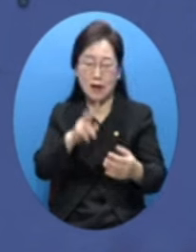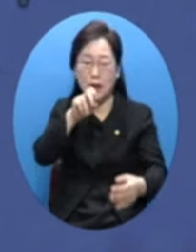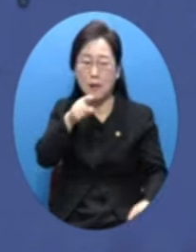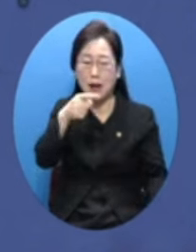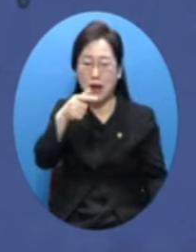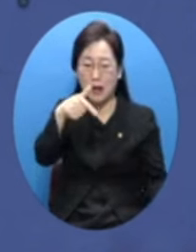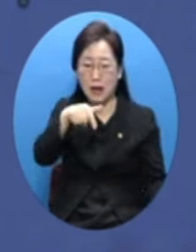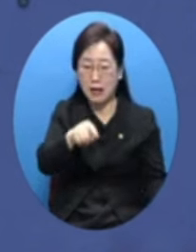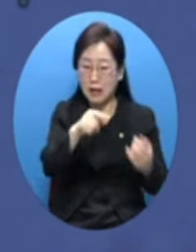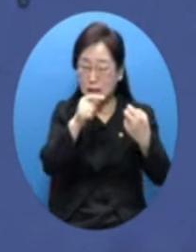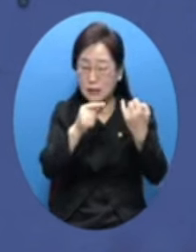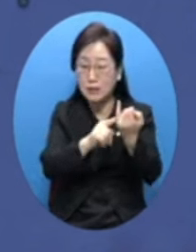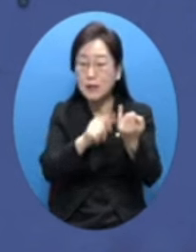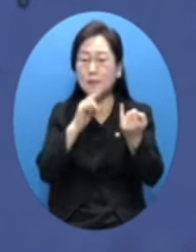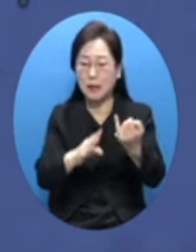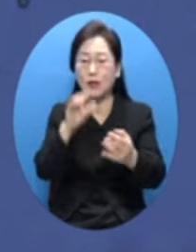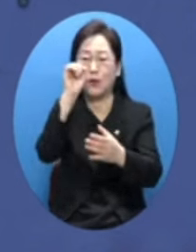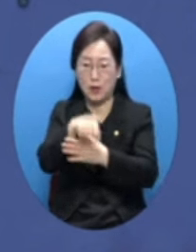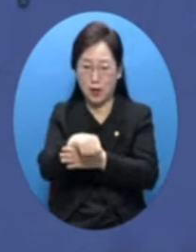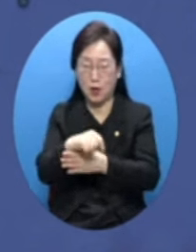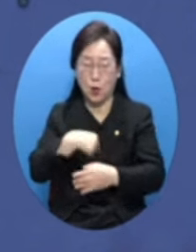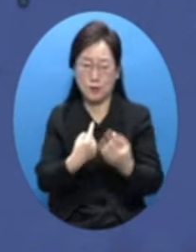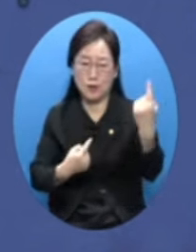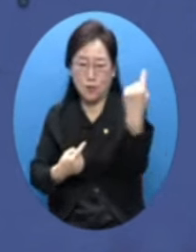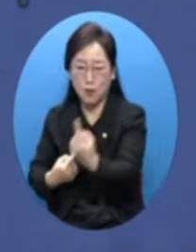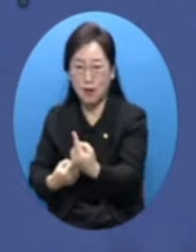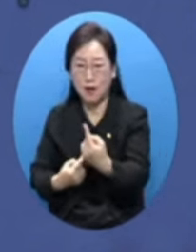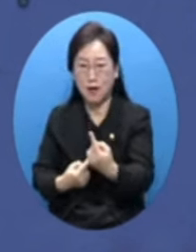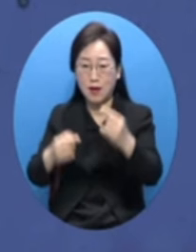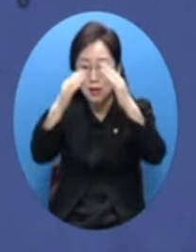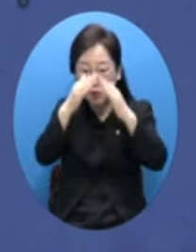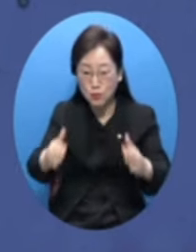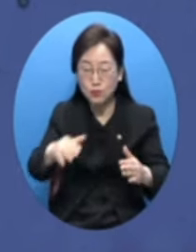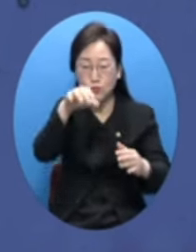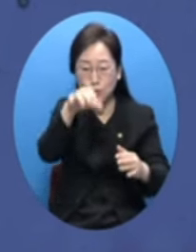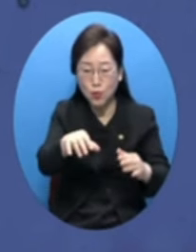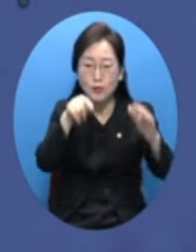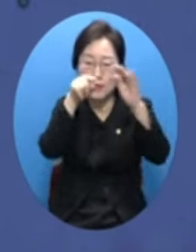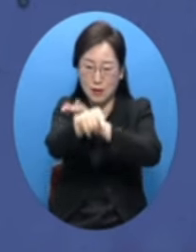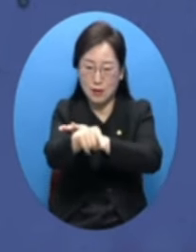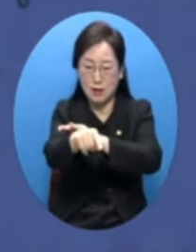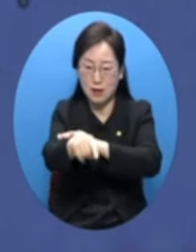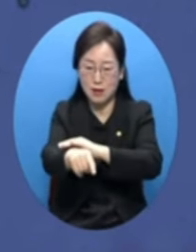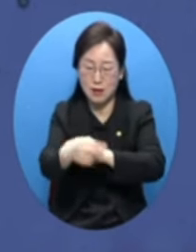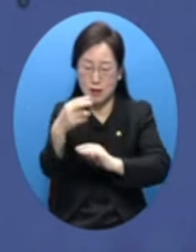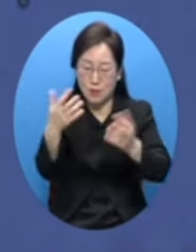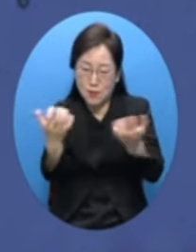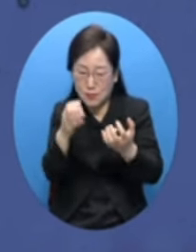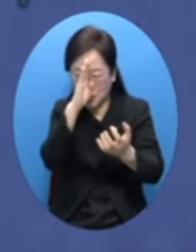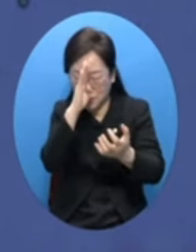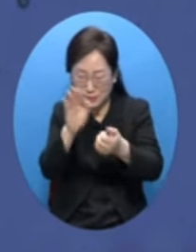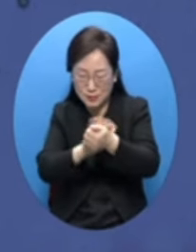외관과 전라북도 전주의 한센병 환자들이 머무는 곳에 가서 그들을 돌봅니다.